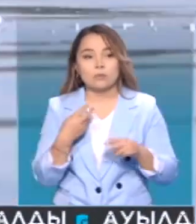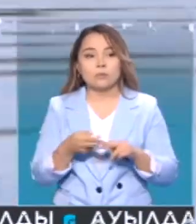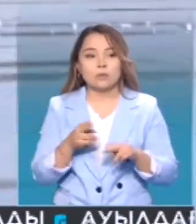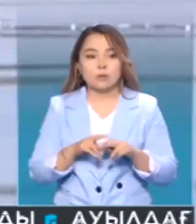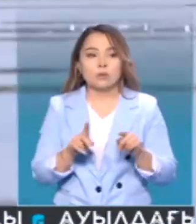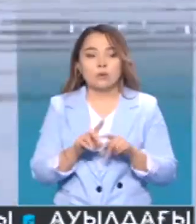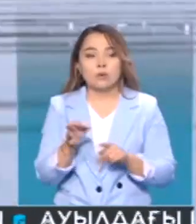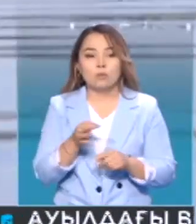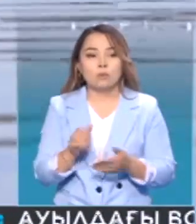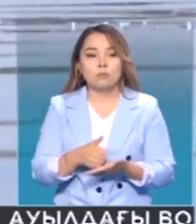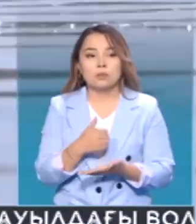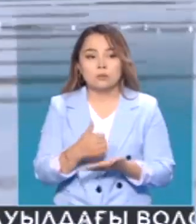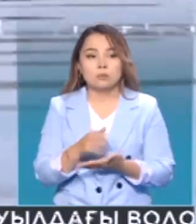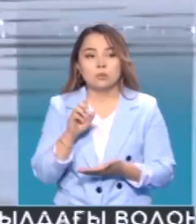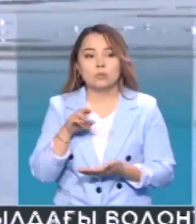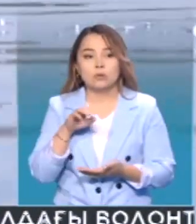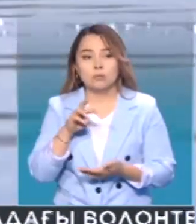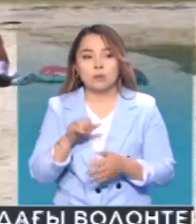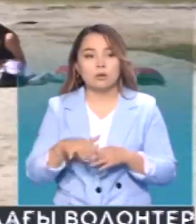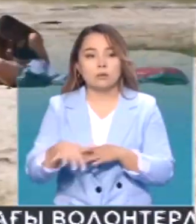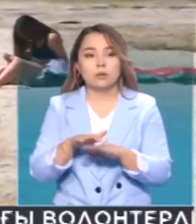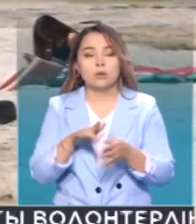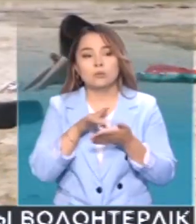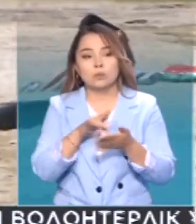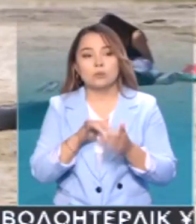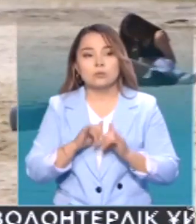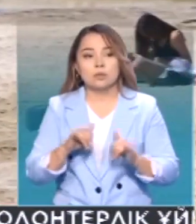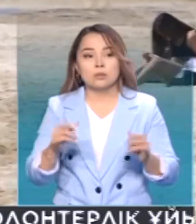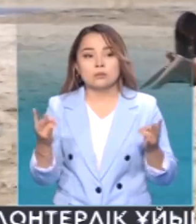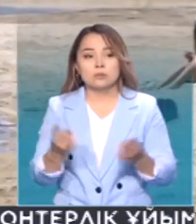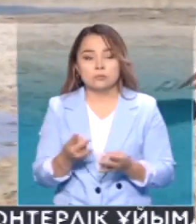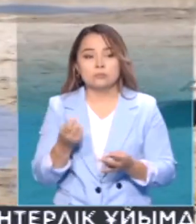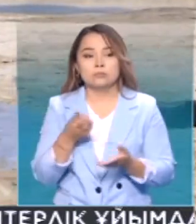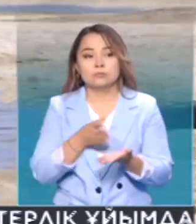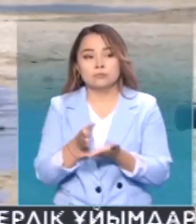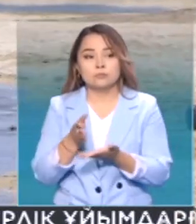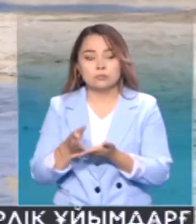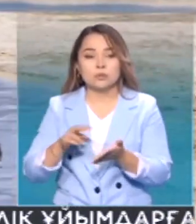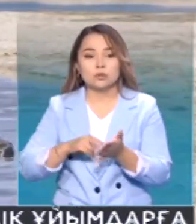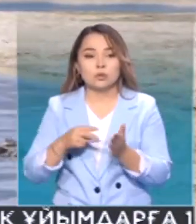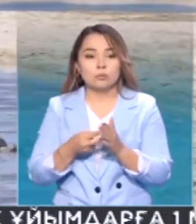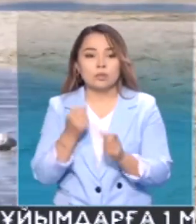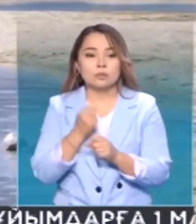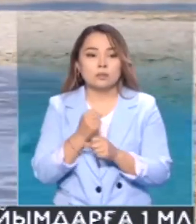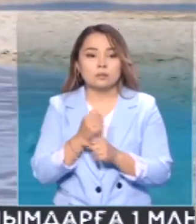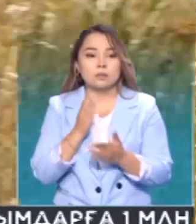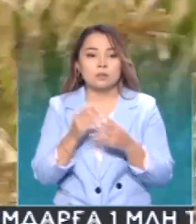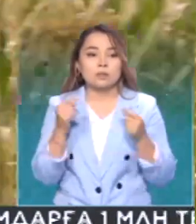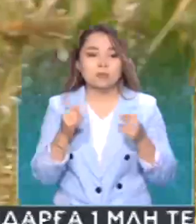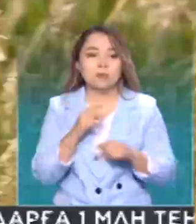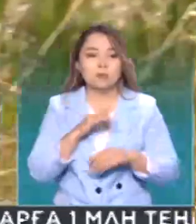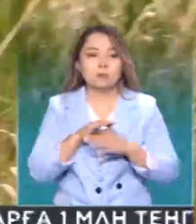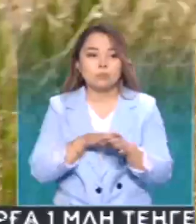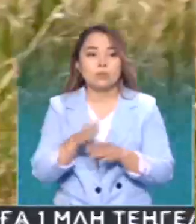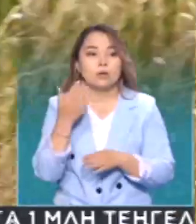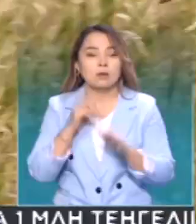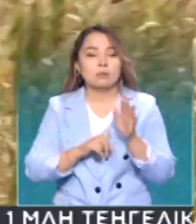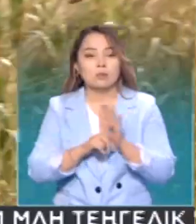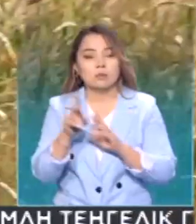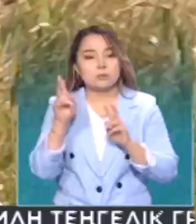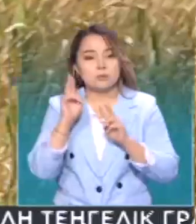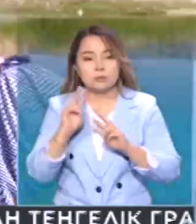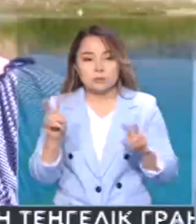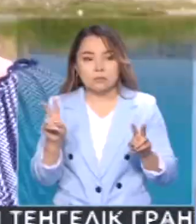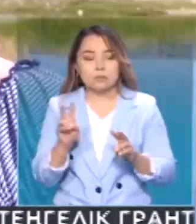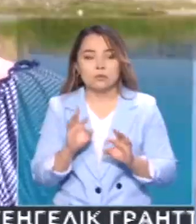облыс басшылығы биылдан бастап Бұқтырманың бойындағы туризмді түлету үшін бірнеше бағытта жоба жоспар жасаған. Бірақ нақты жұмыс қашан басталатынын ешкім